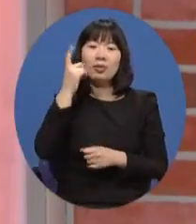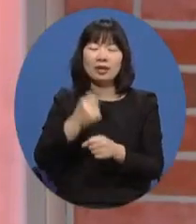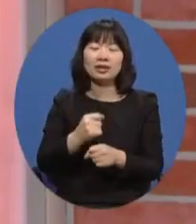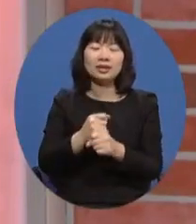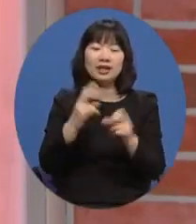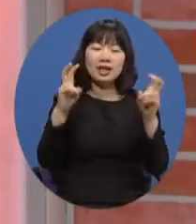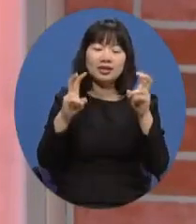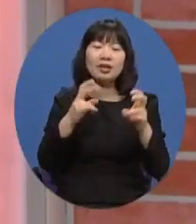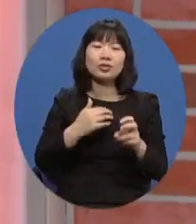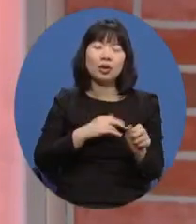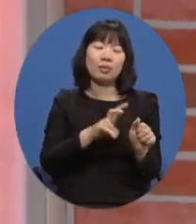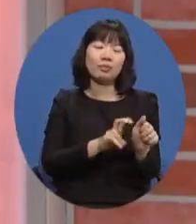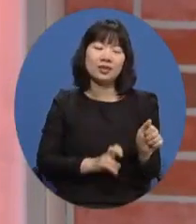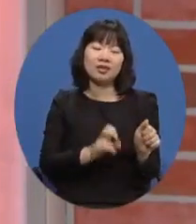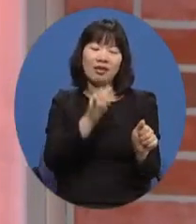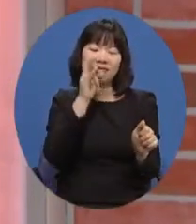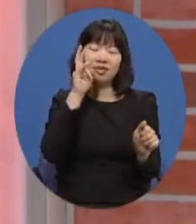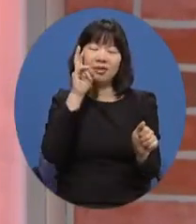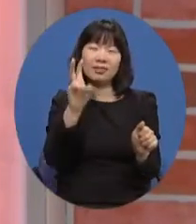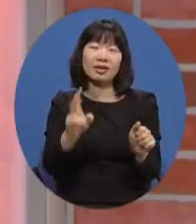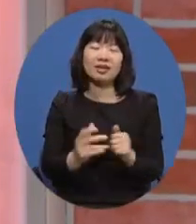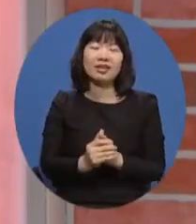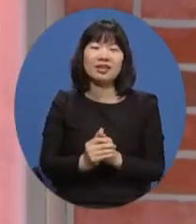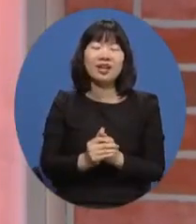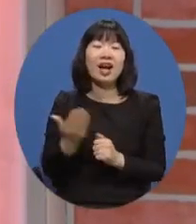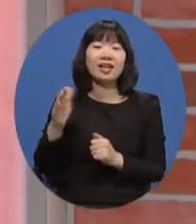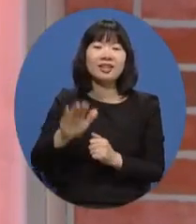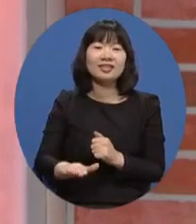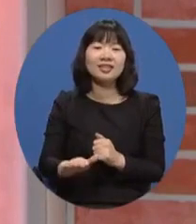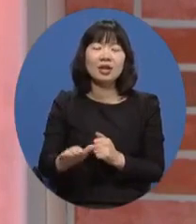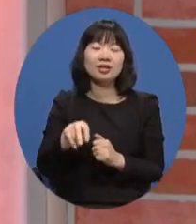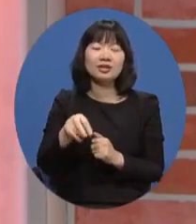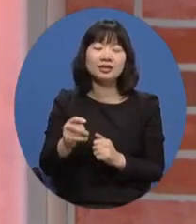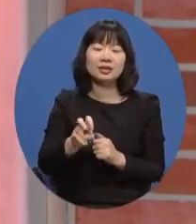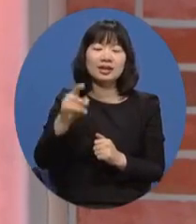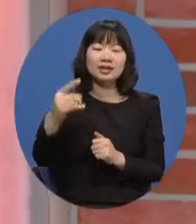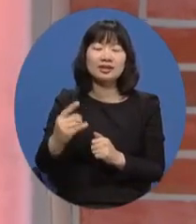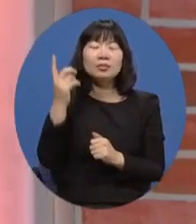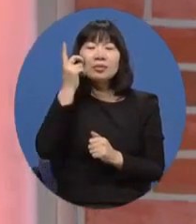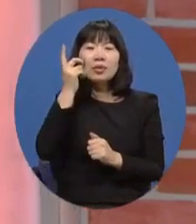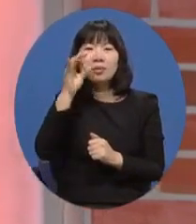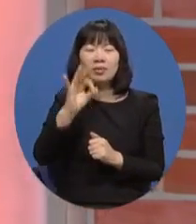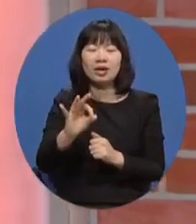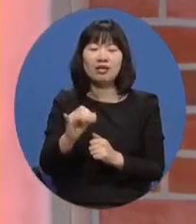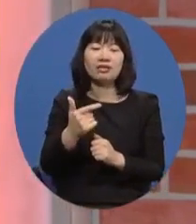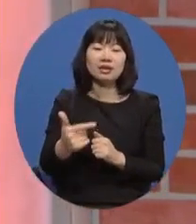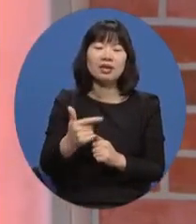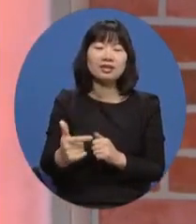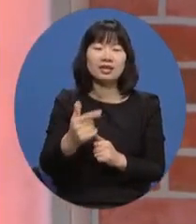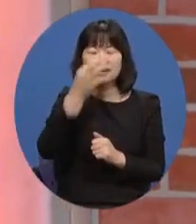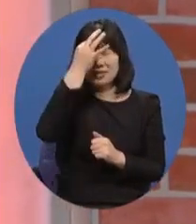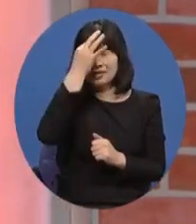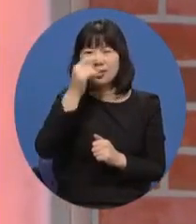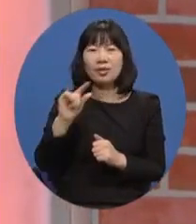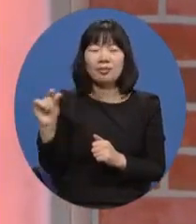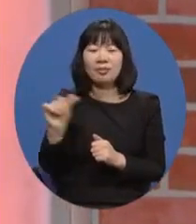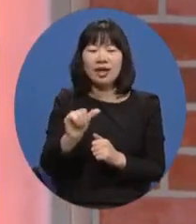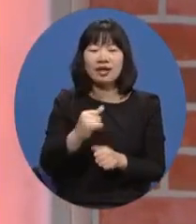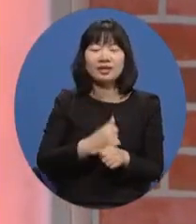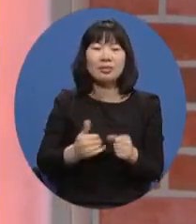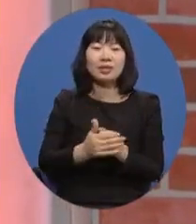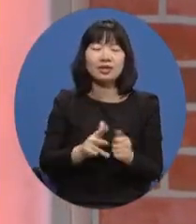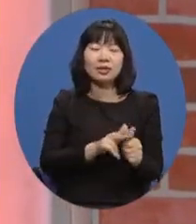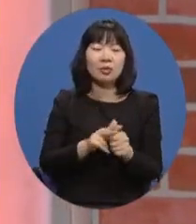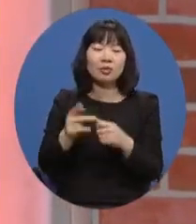만들어내시는 회사에서는 절 미워할 것 같아요. 근데 스마트폰은 이게 굉장히 성능이 좋아서 빠르잖아요.